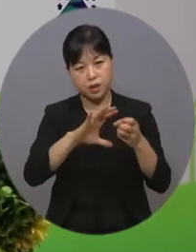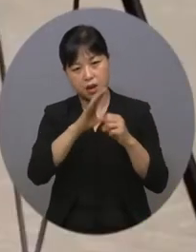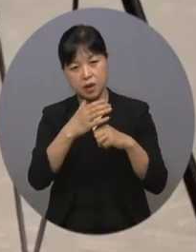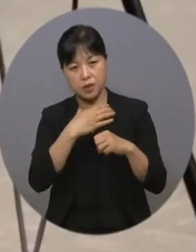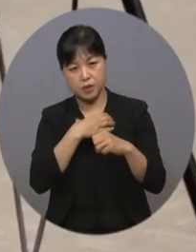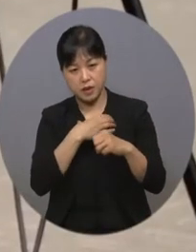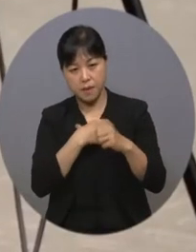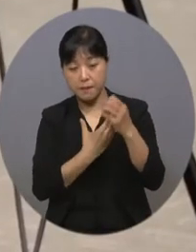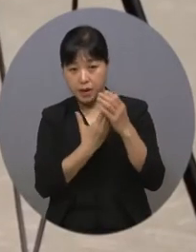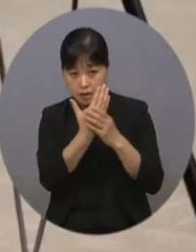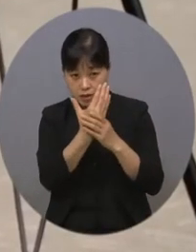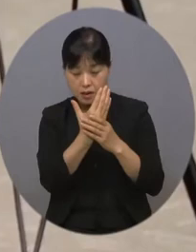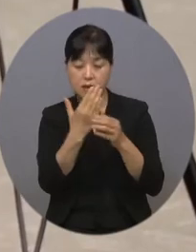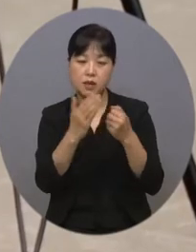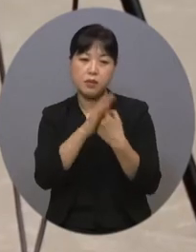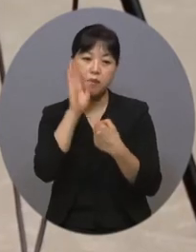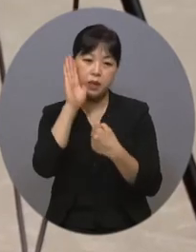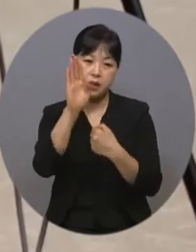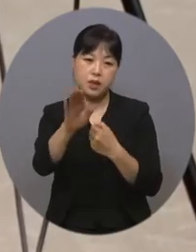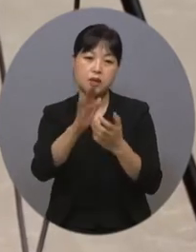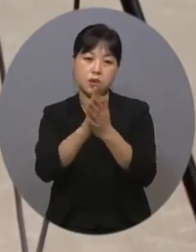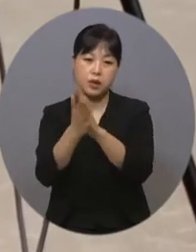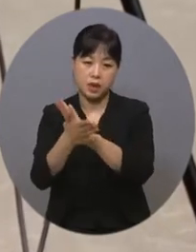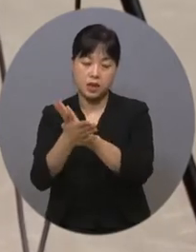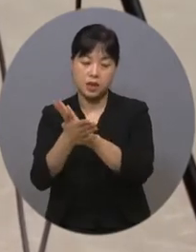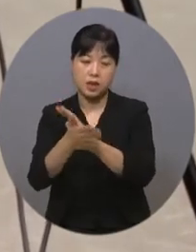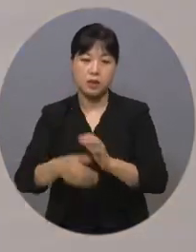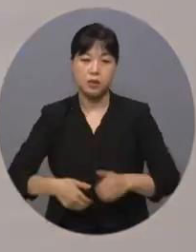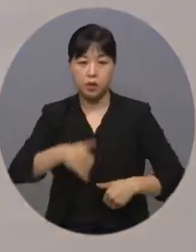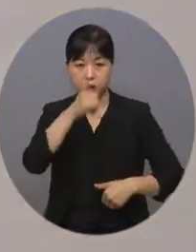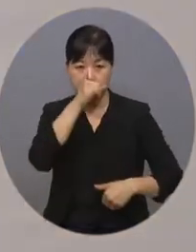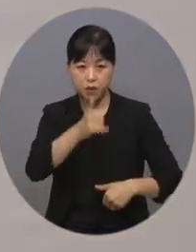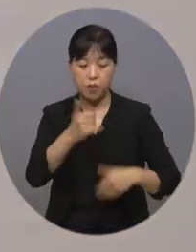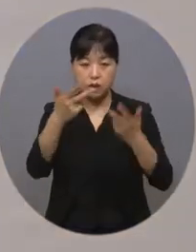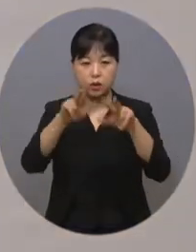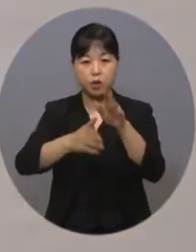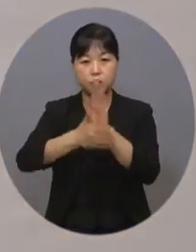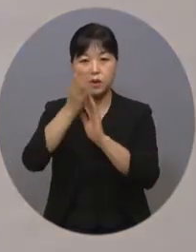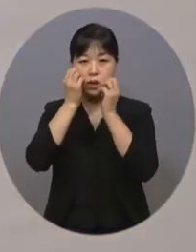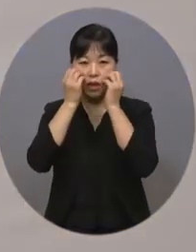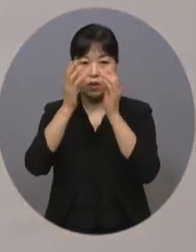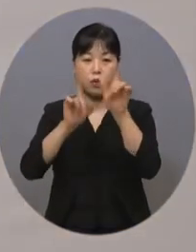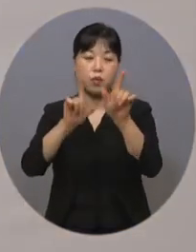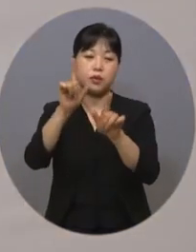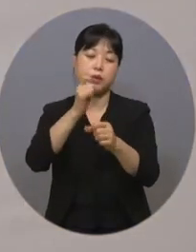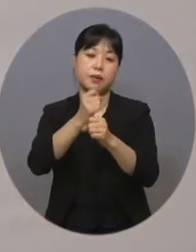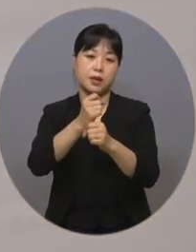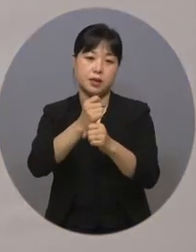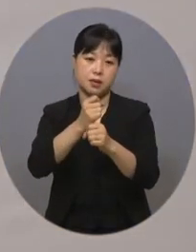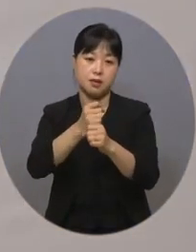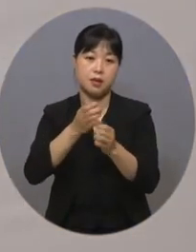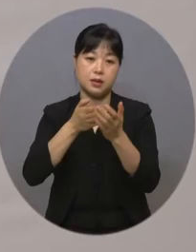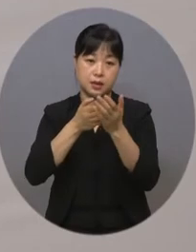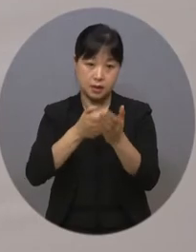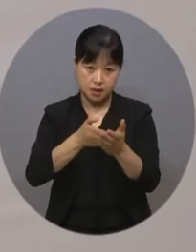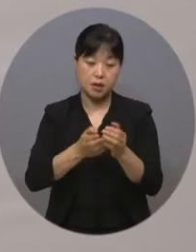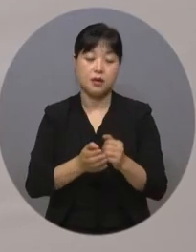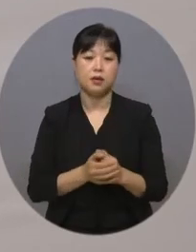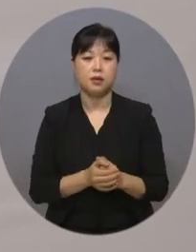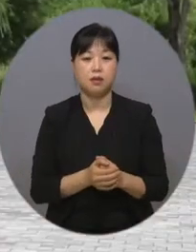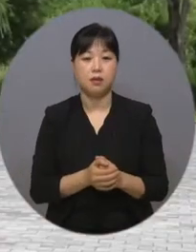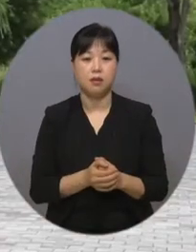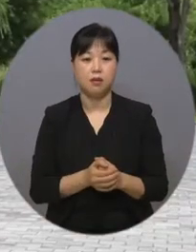전환의 필요성과 정원도시라는 새로운 형태의 도시 모델을 제시해 제도적 기반을